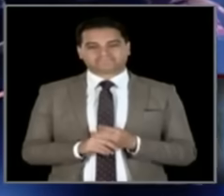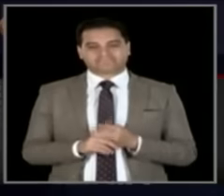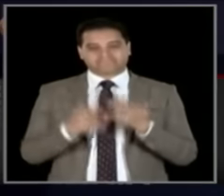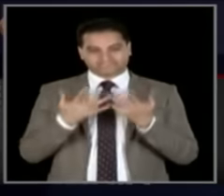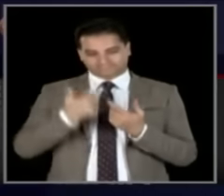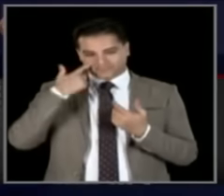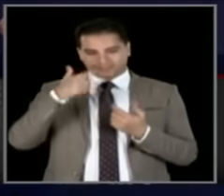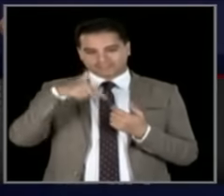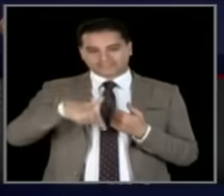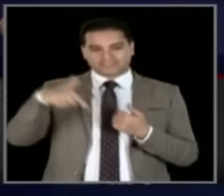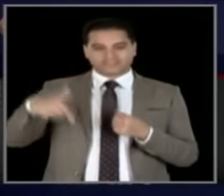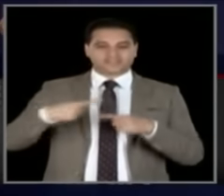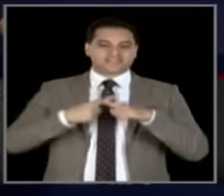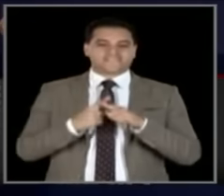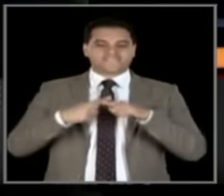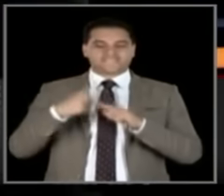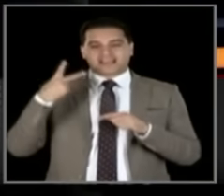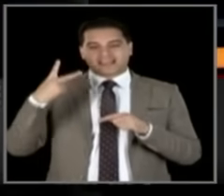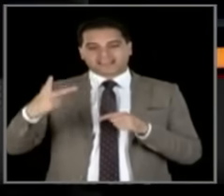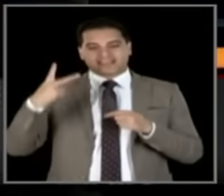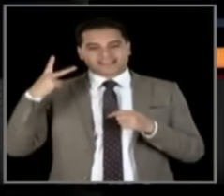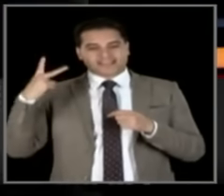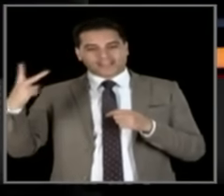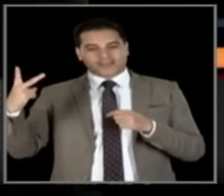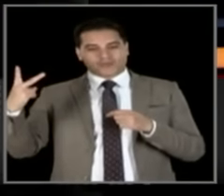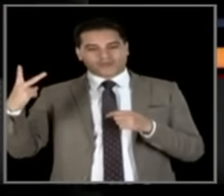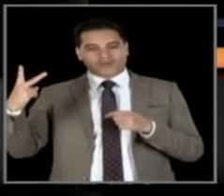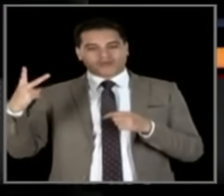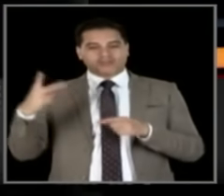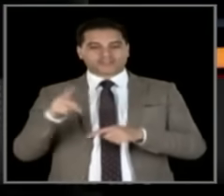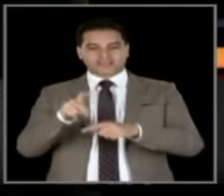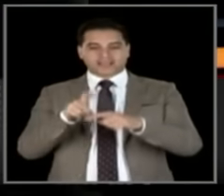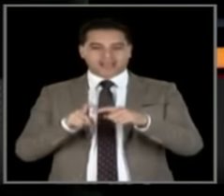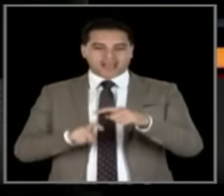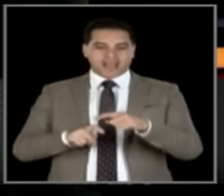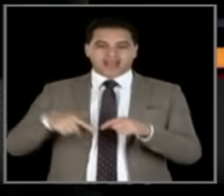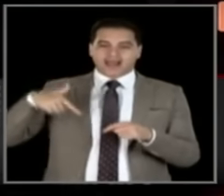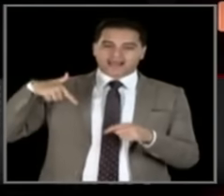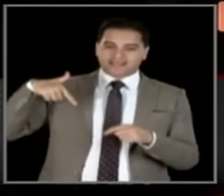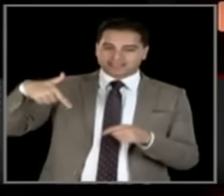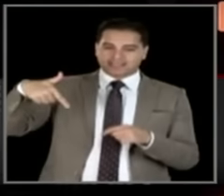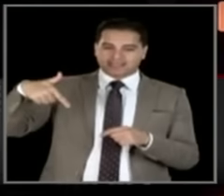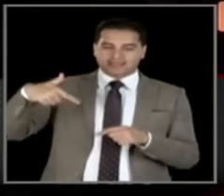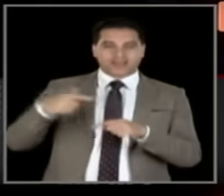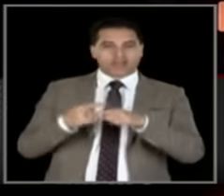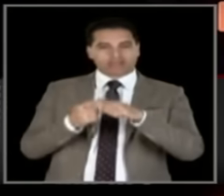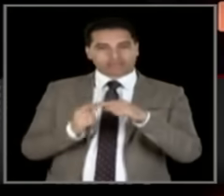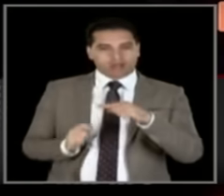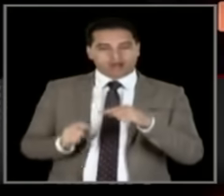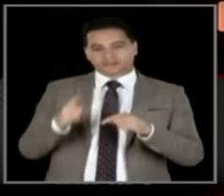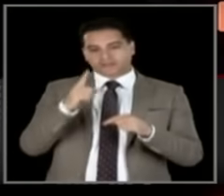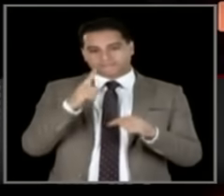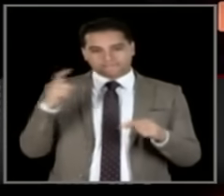حل المسألة الآتية: 66 في 22 على 6